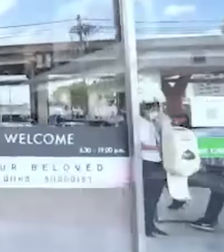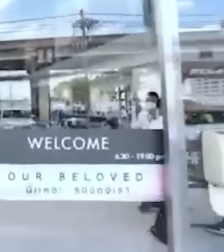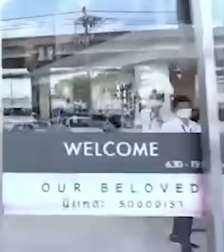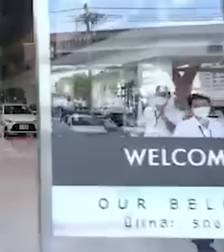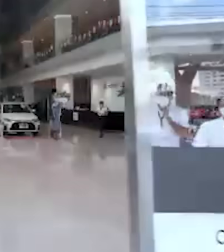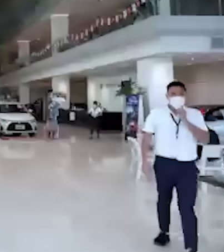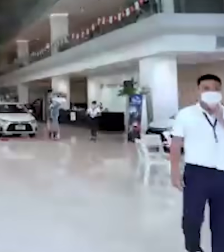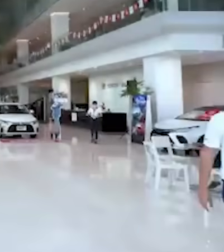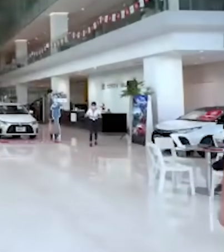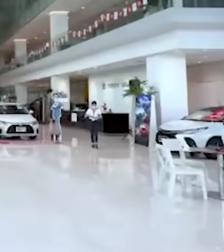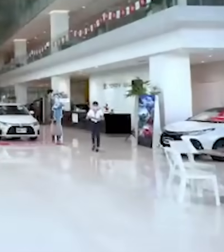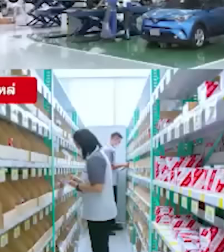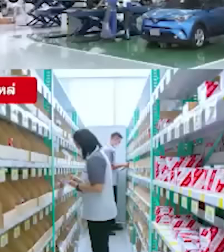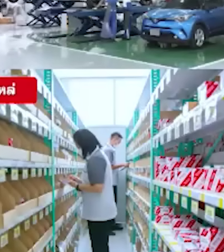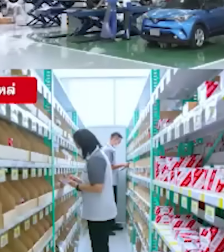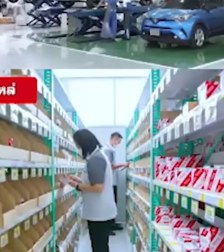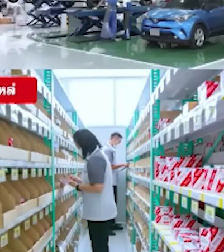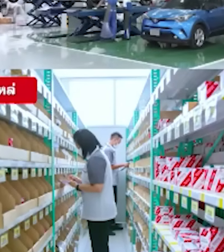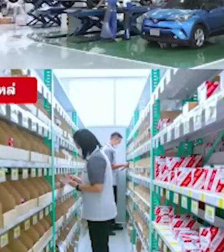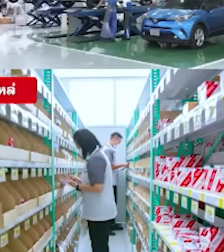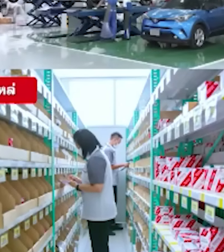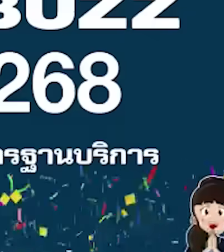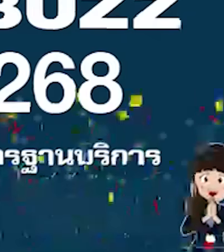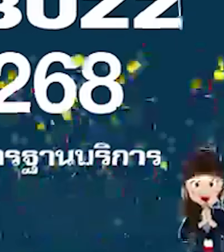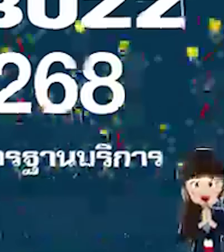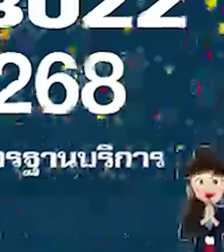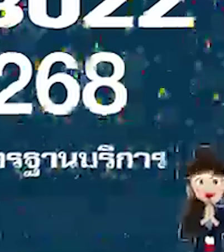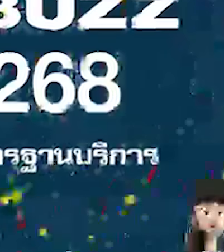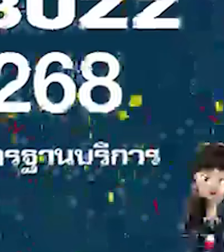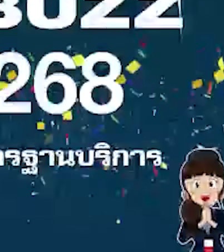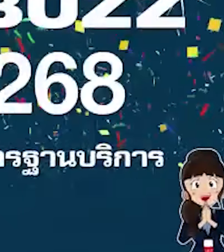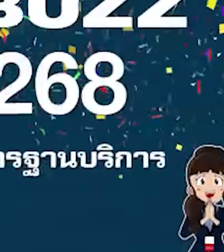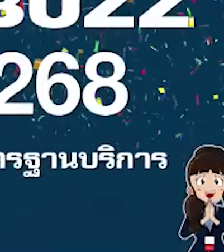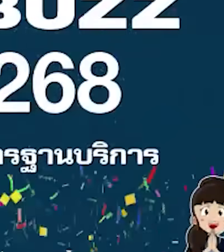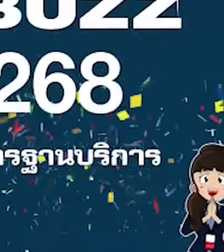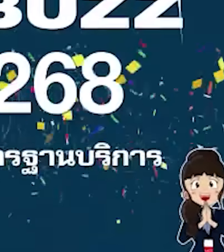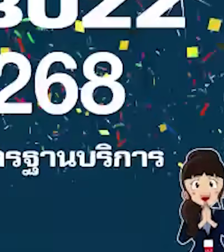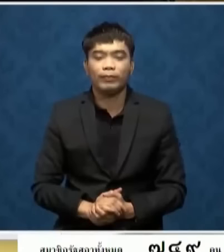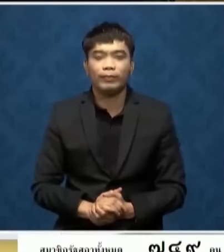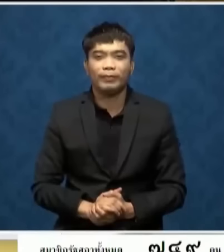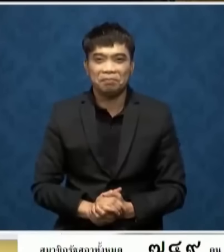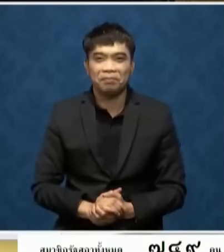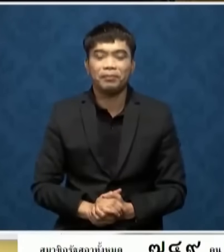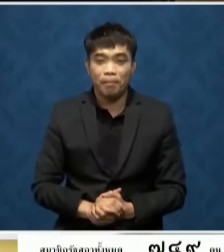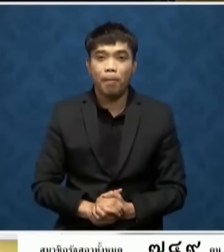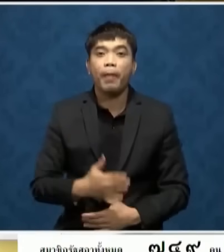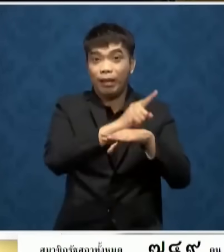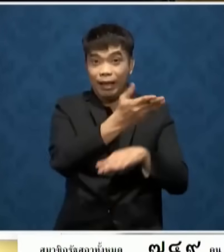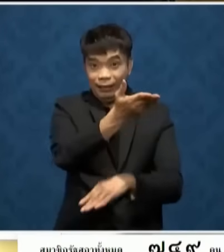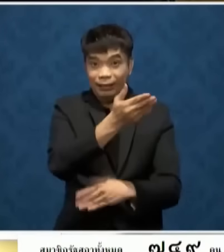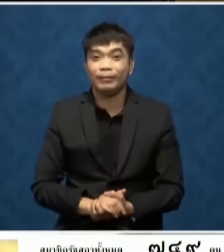สนับสนุนโดย Toyota Bus ทุกบริการกด1268โชว์รูมคุณภาพมาตรฐานบริการ ตามที่ท่